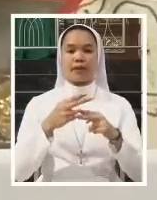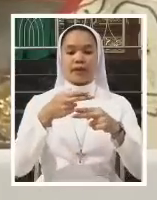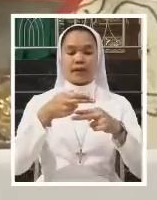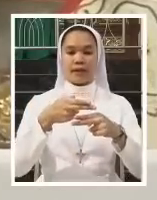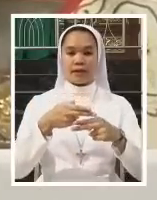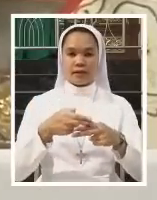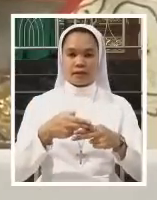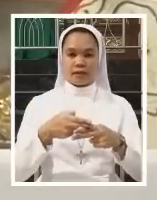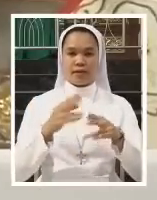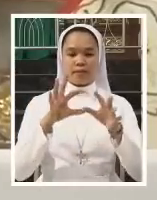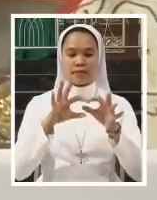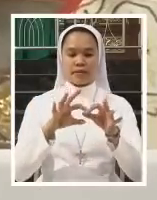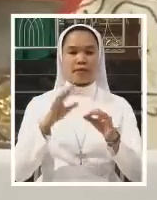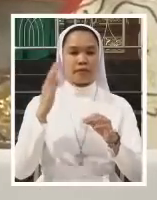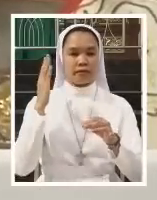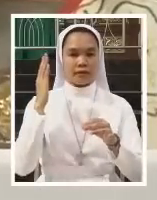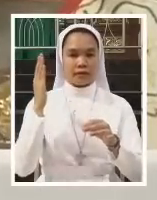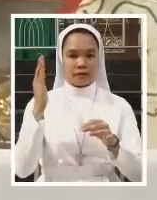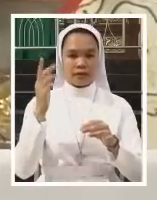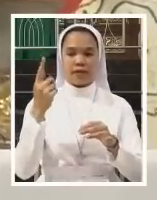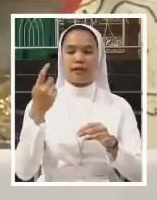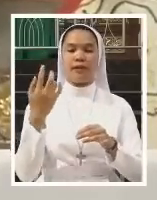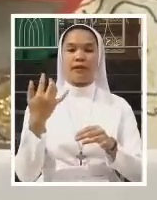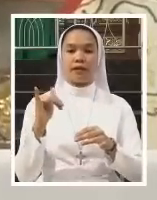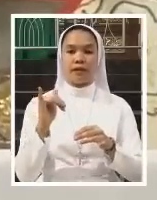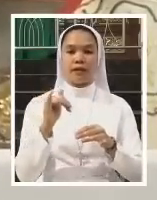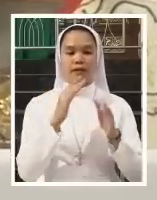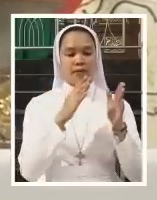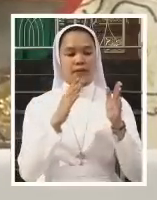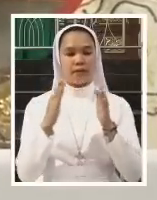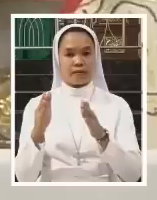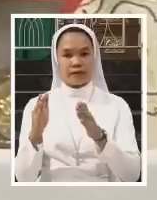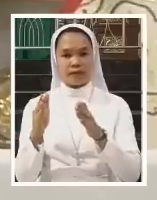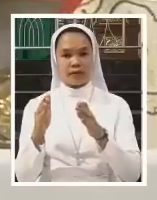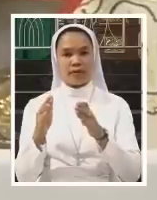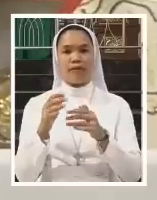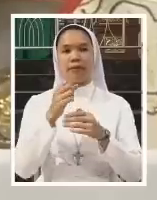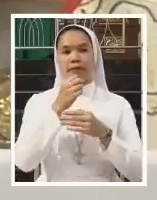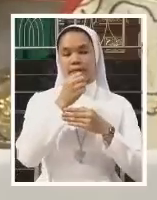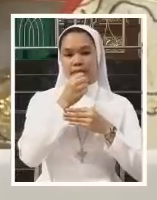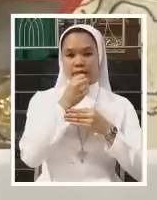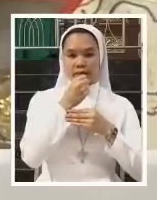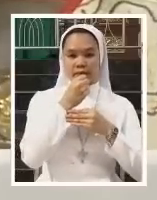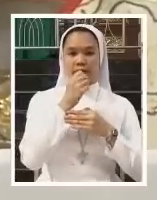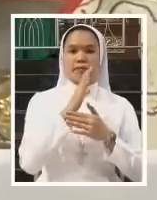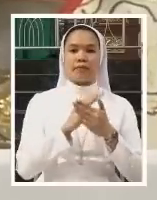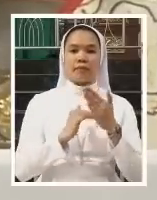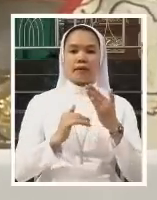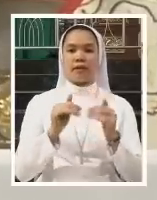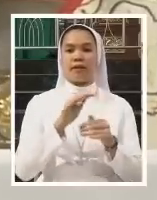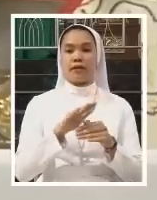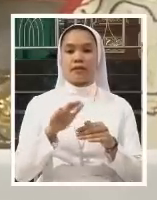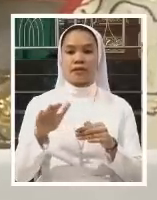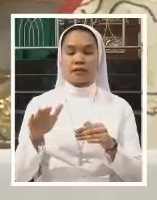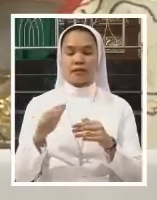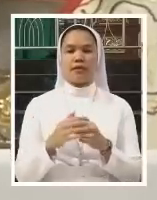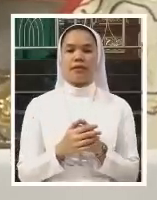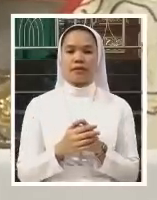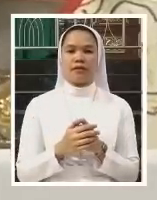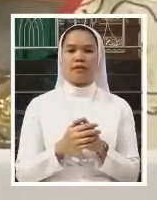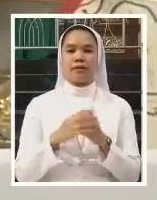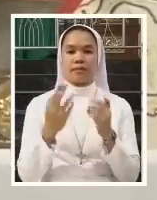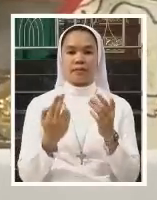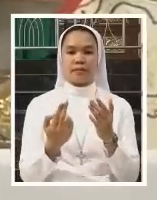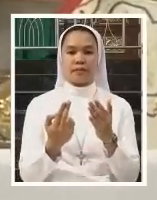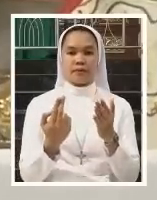niya, sindang nagaandam kang bangkete Paskwal para sa mga aki mo. Magbago